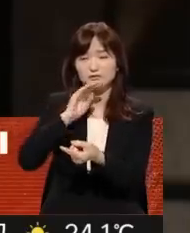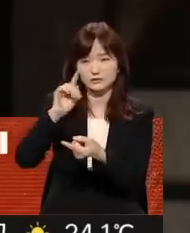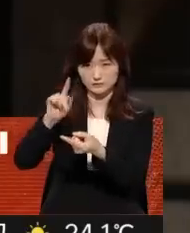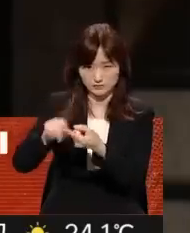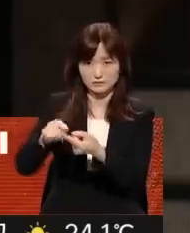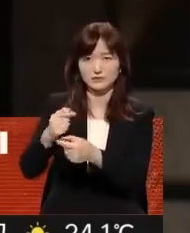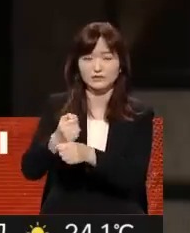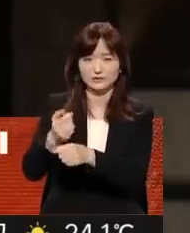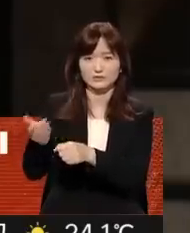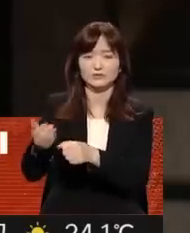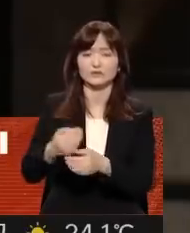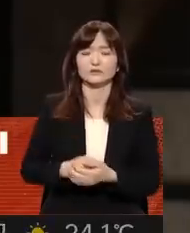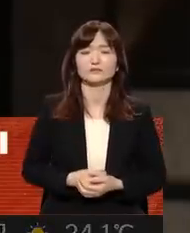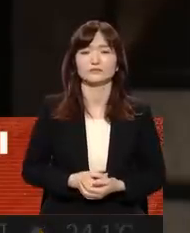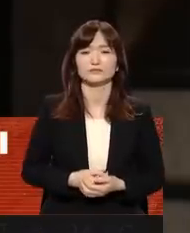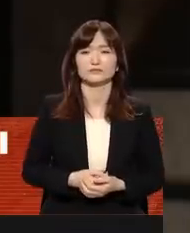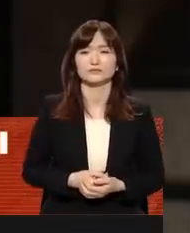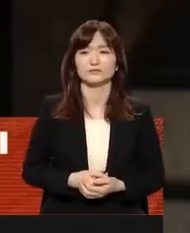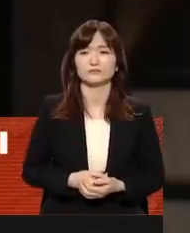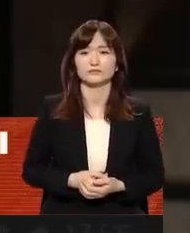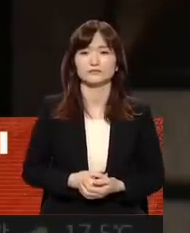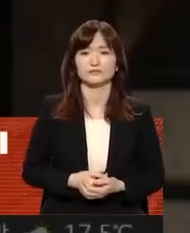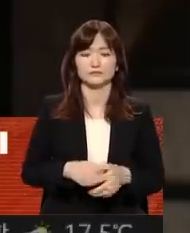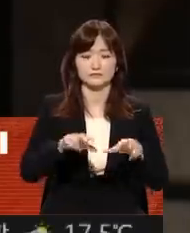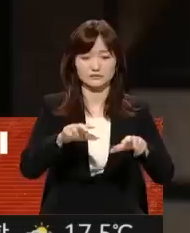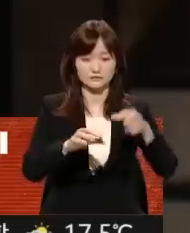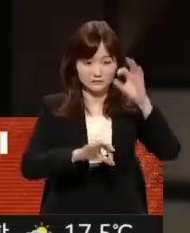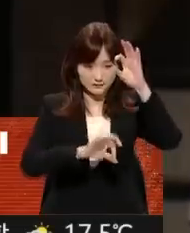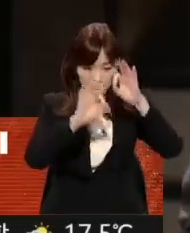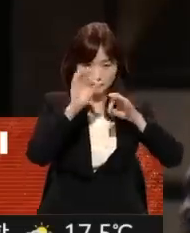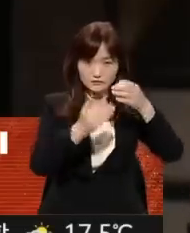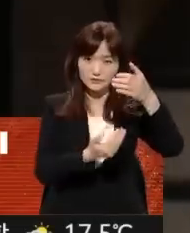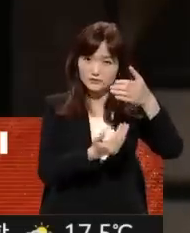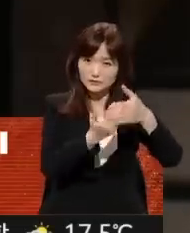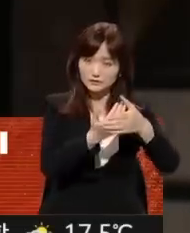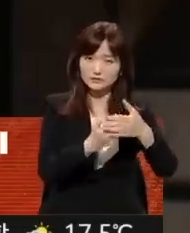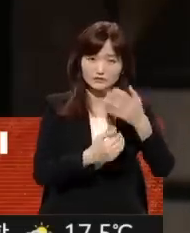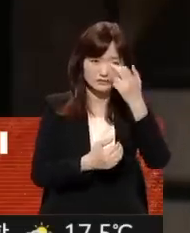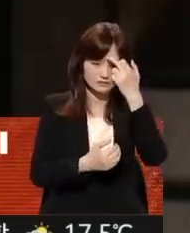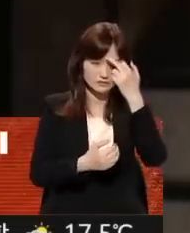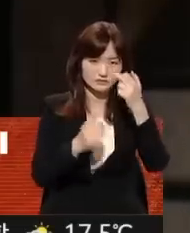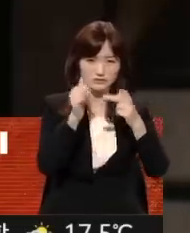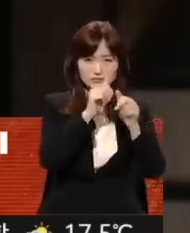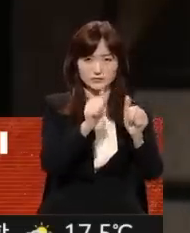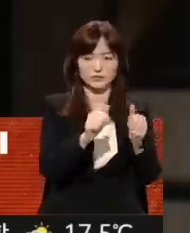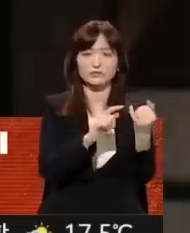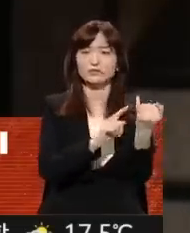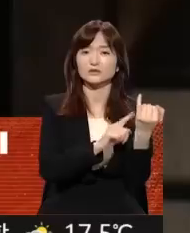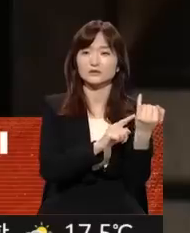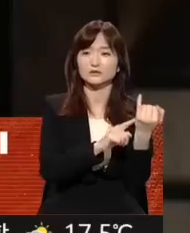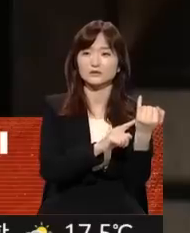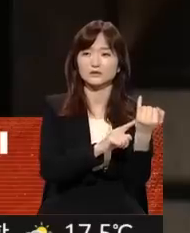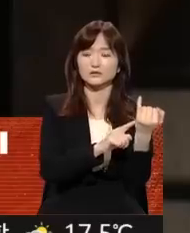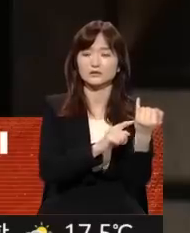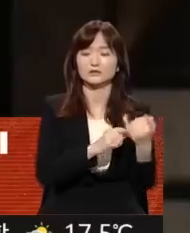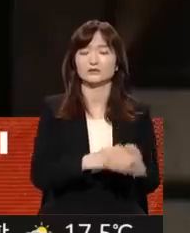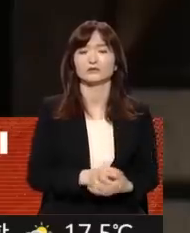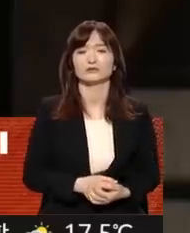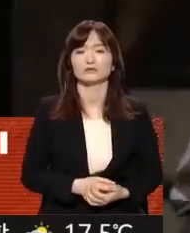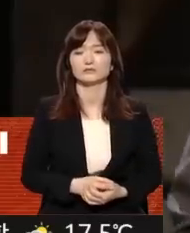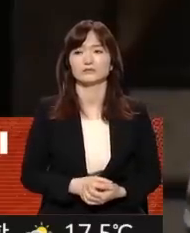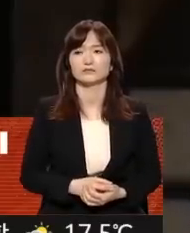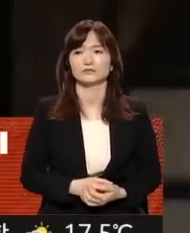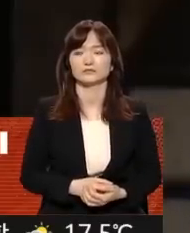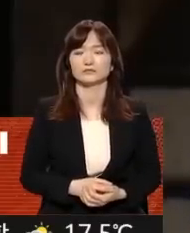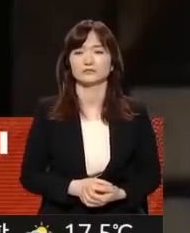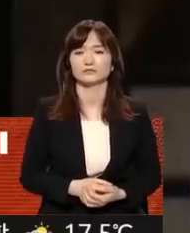그러면 여기서 이제 이 사건으로 우리가 되돌아가 보겠습니다. 이거는 지금 최 변호사가 이야기를 하는 부분이니까 반론권 차원에서 제가 하나하나 또박또박